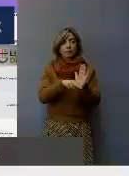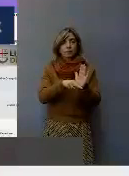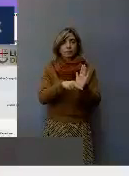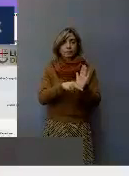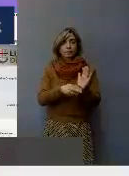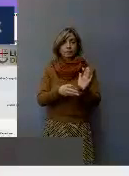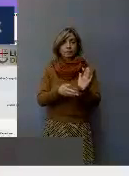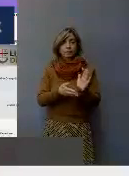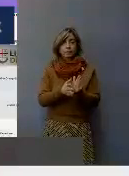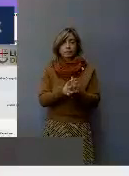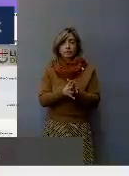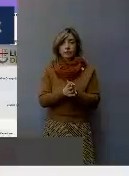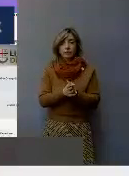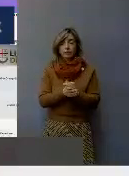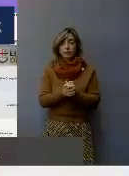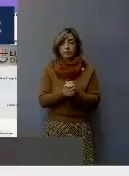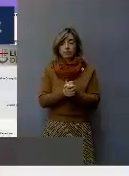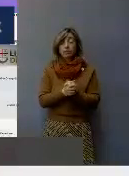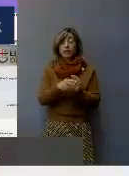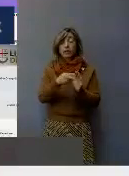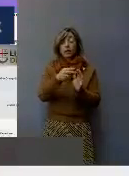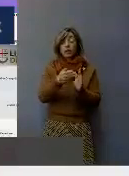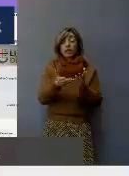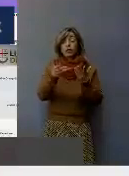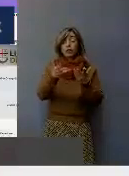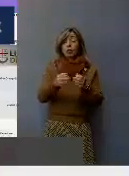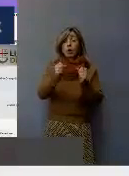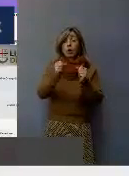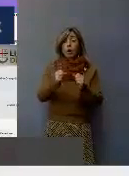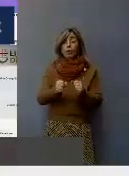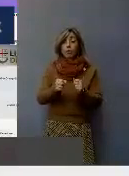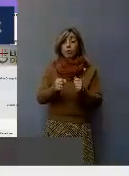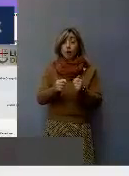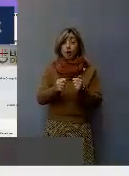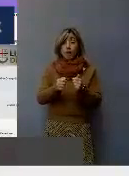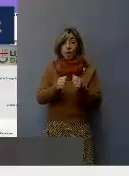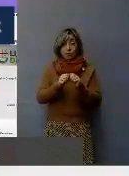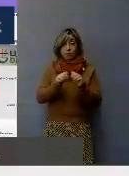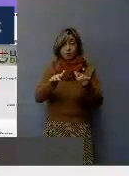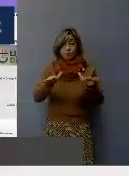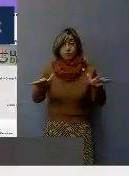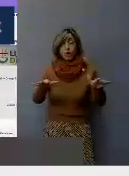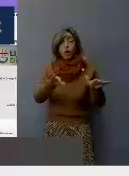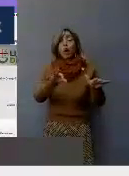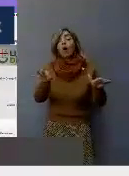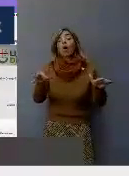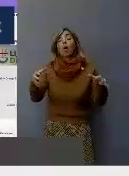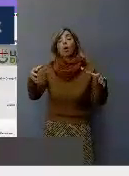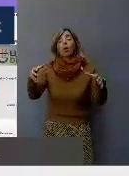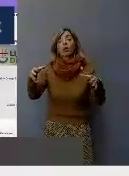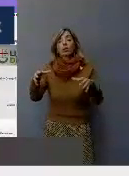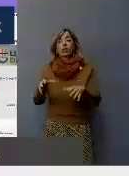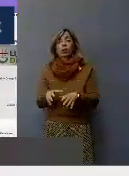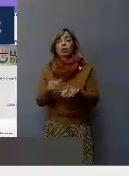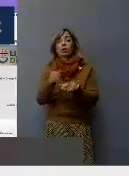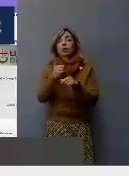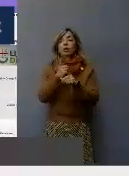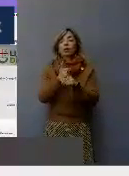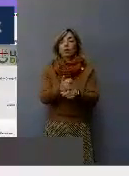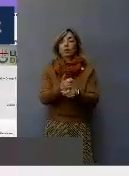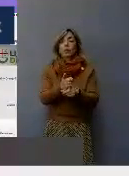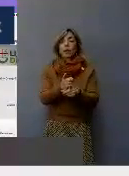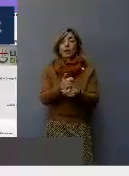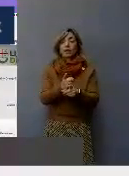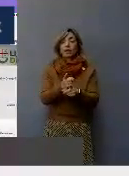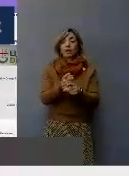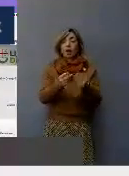essere estese o ridotte in base alle disponibilità di bilancio